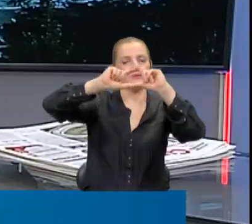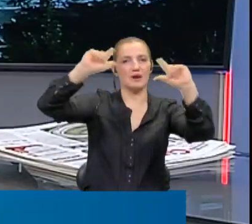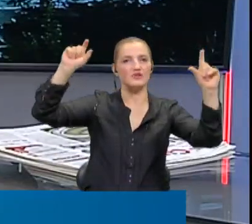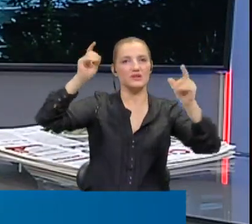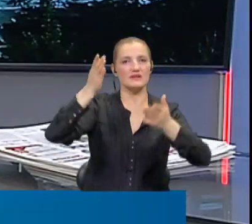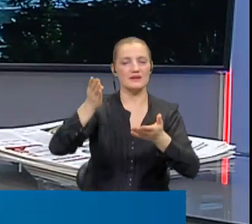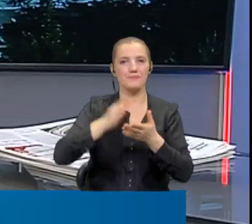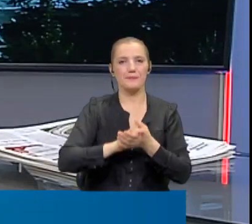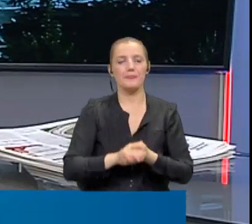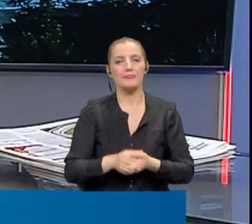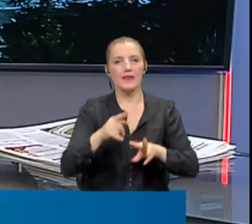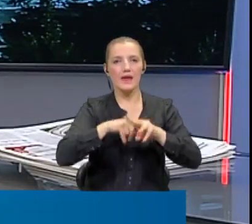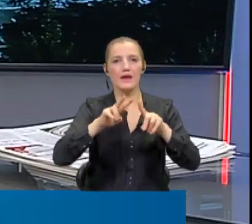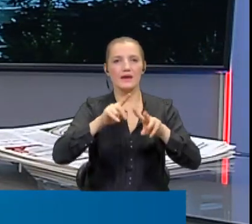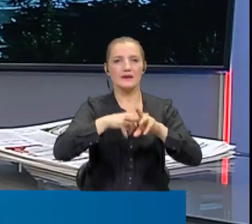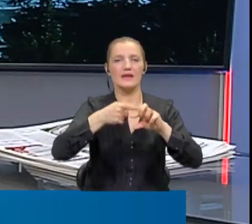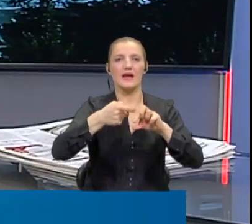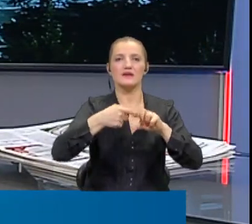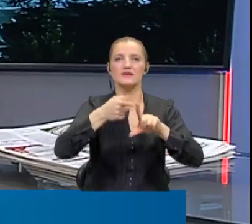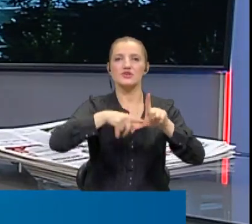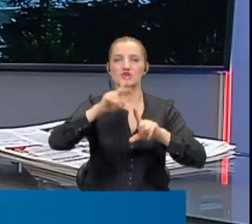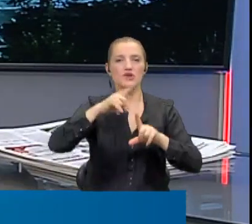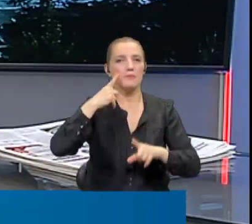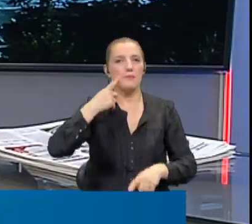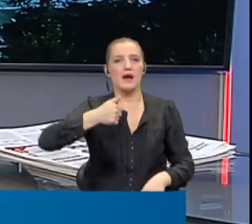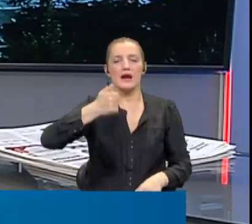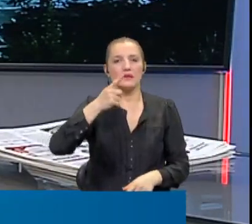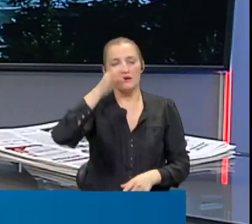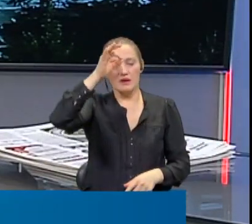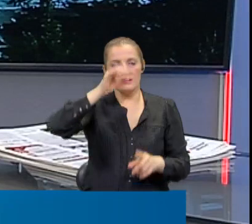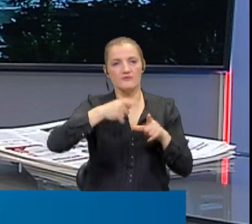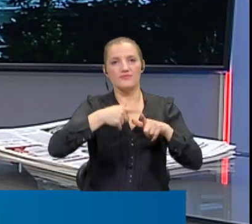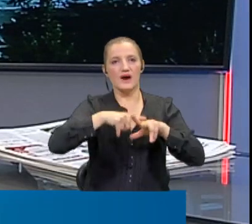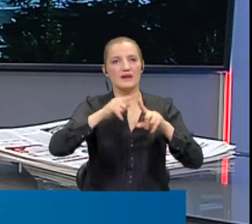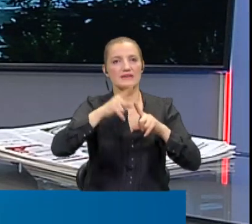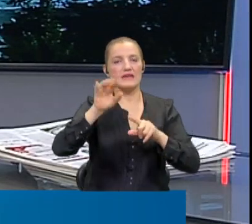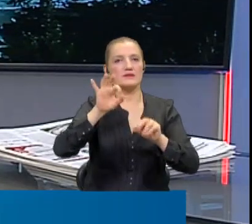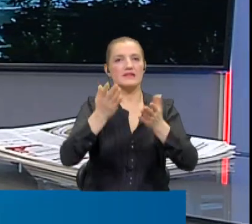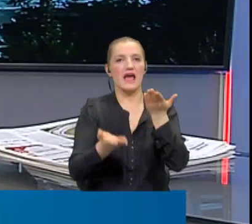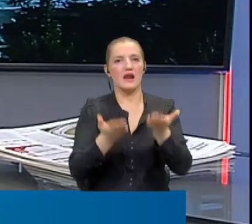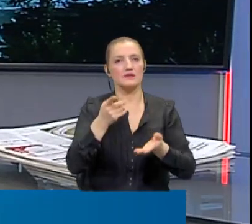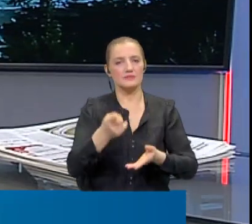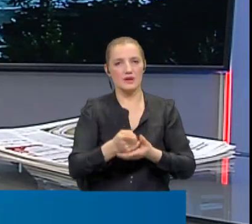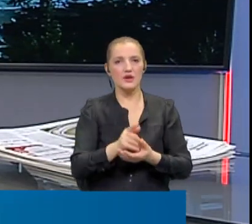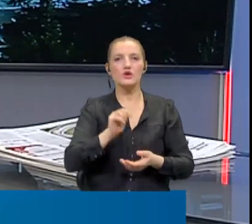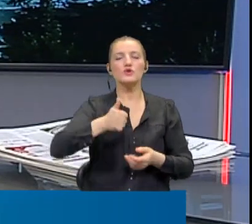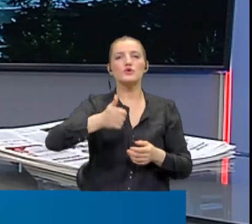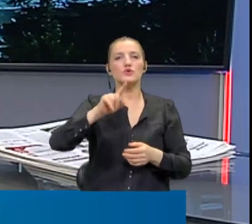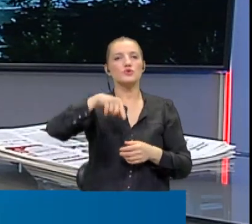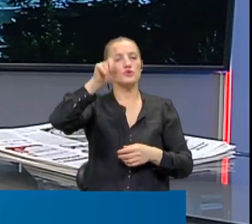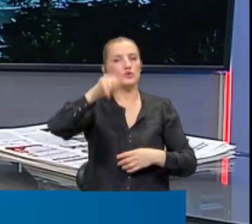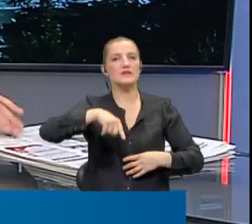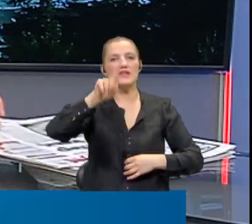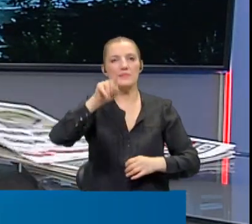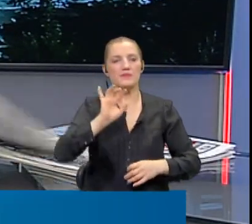ve enerji bakanı Fatih Dönmez bu değerlendirmeleri bu Başlığa geri döneceğiz gündeminde ellerinde kalıyor